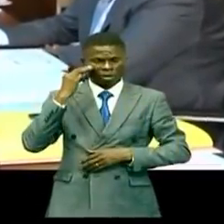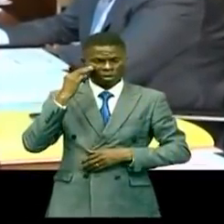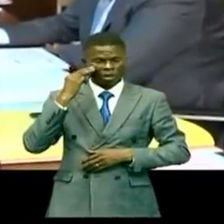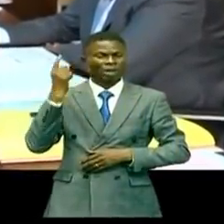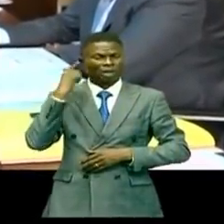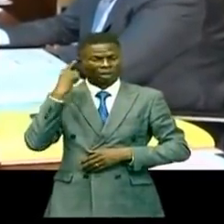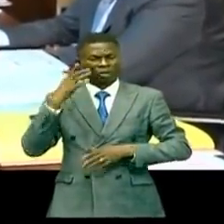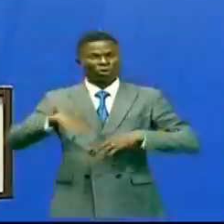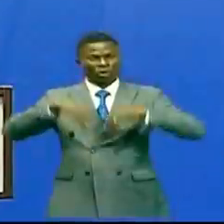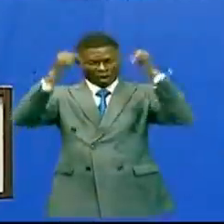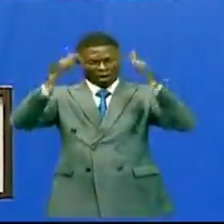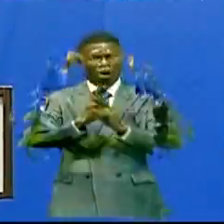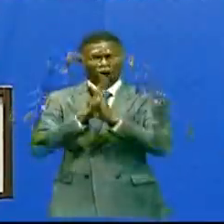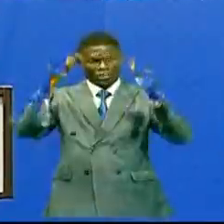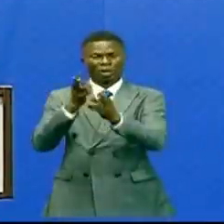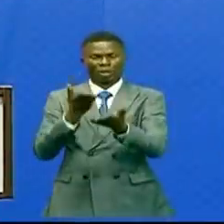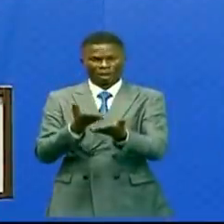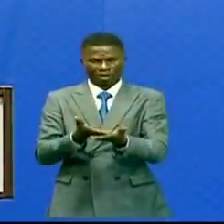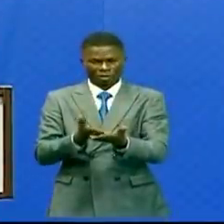acte de ce rapport.